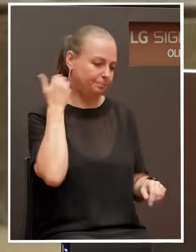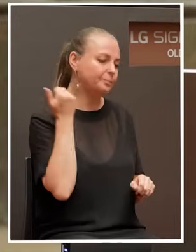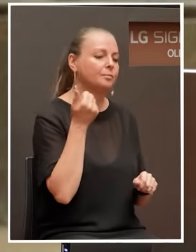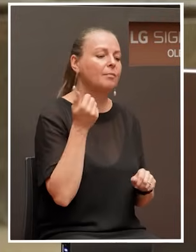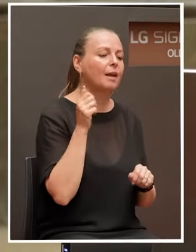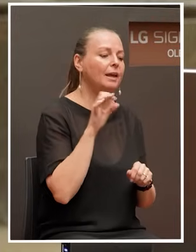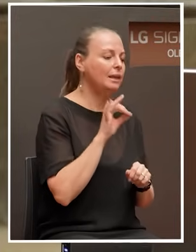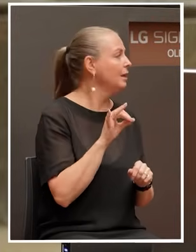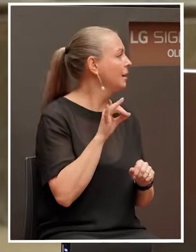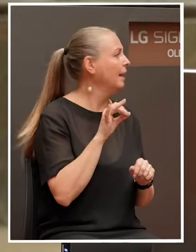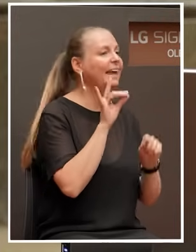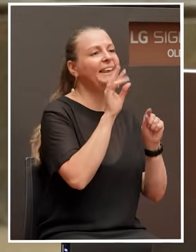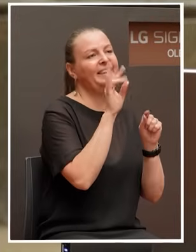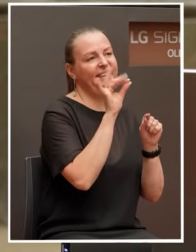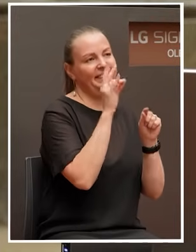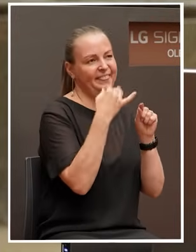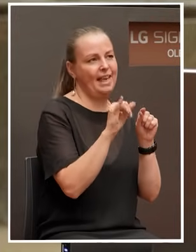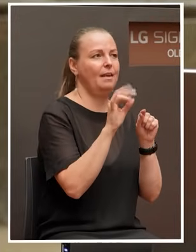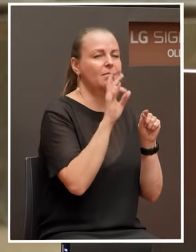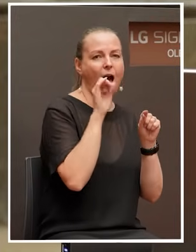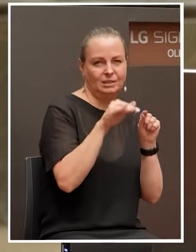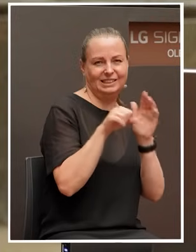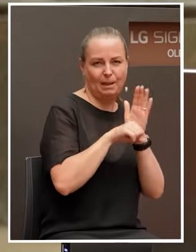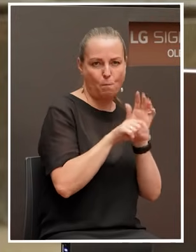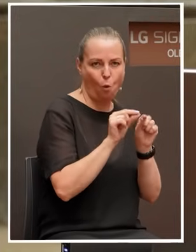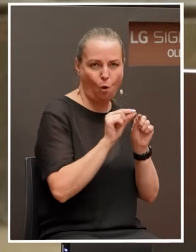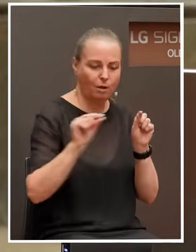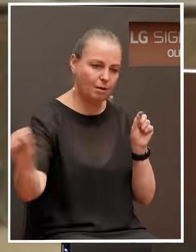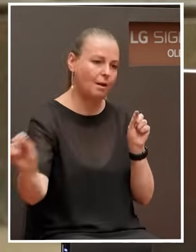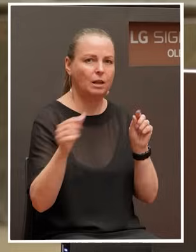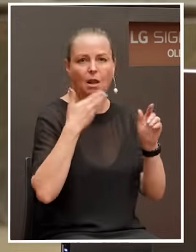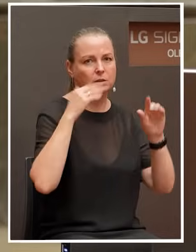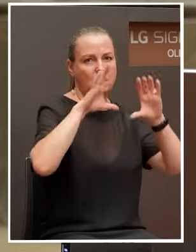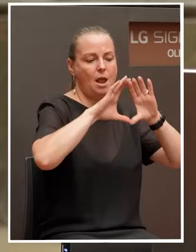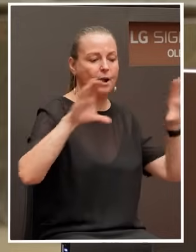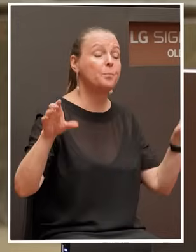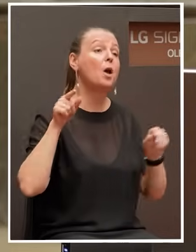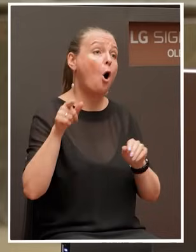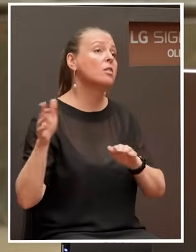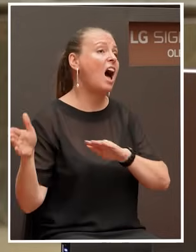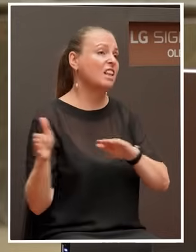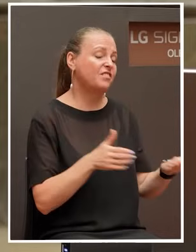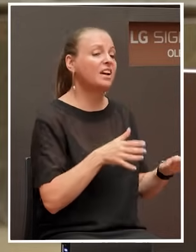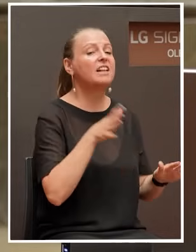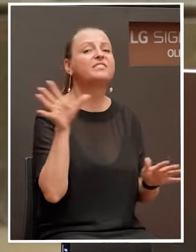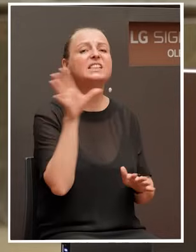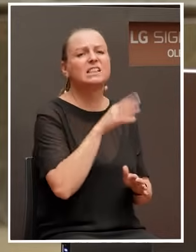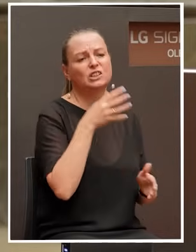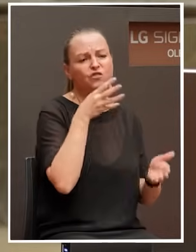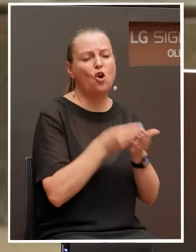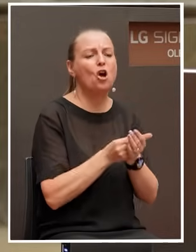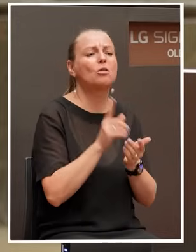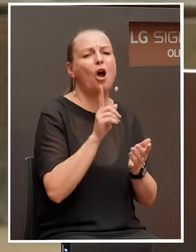инея или наста. И он отодвигает все свои обязательства,